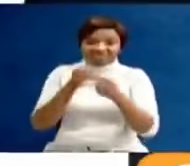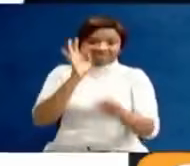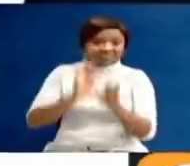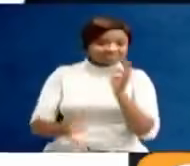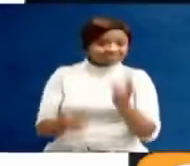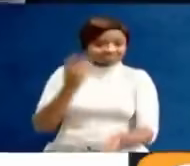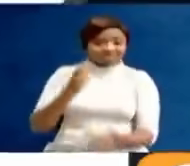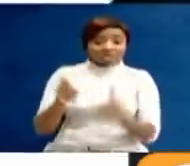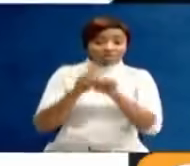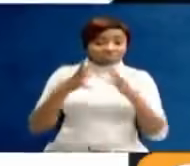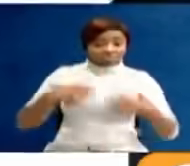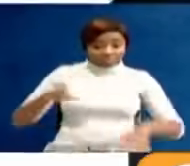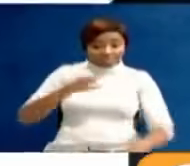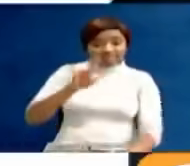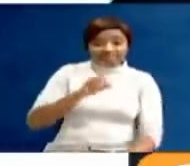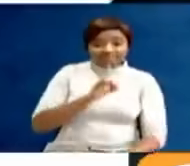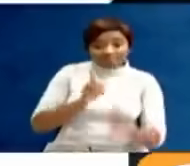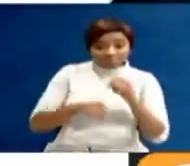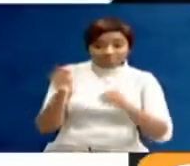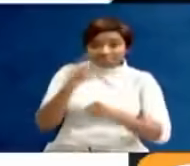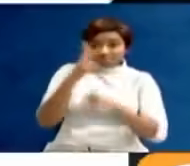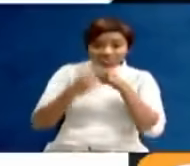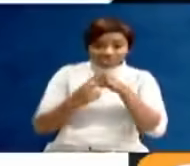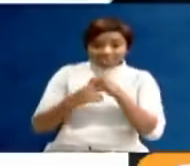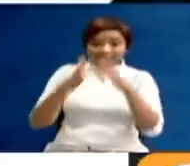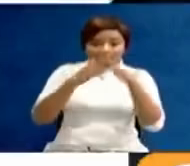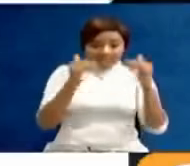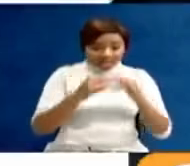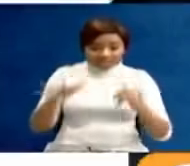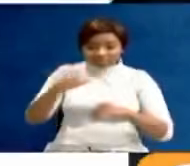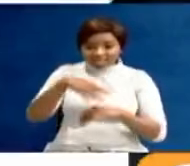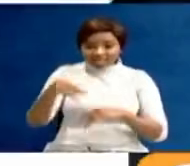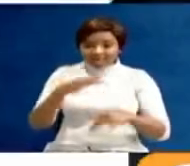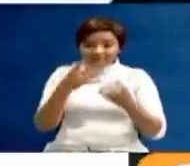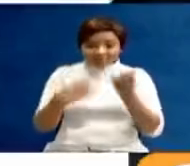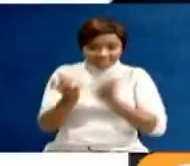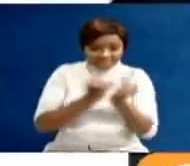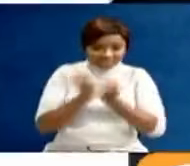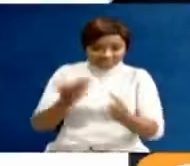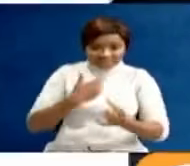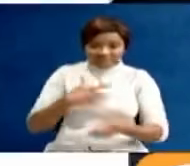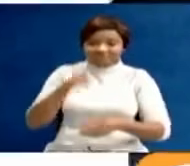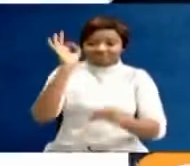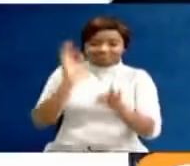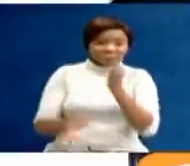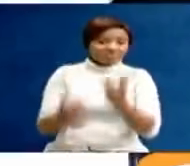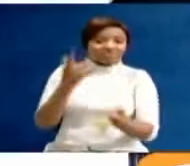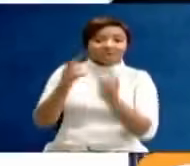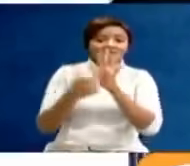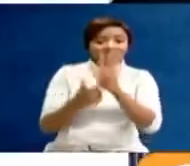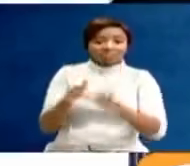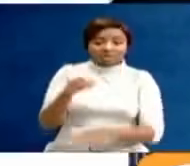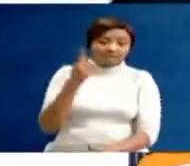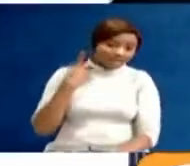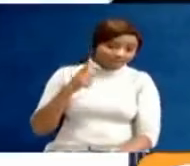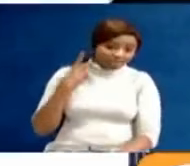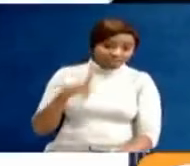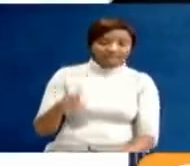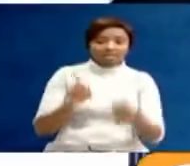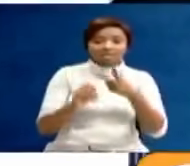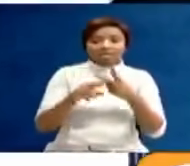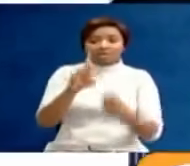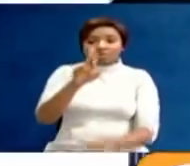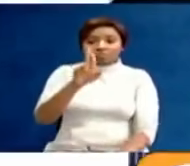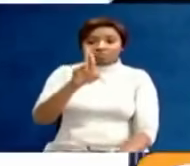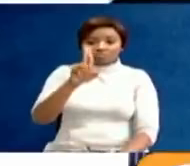makazi yalibomolewa Julai mwaka uliopita wakati wa janga la corona maeneo ya Rwai, Kariobangi. Kilimo biashara cha miraa